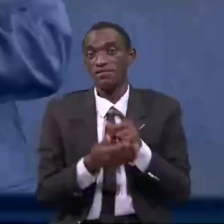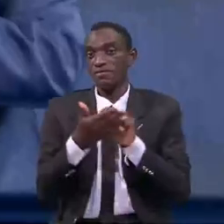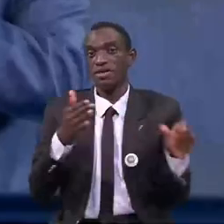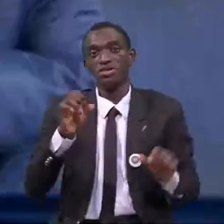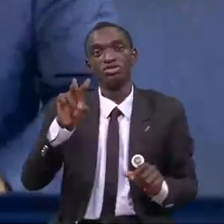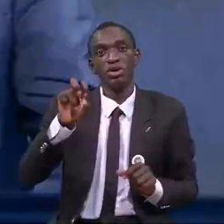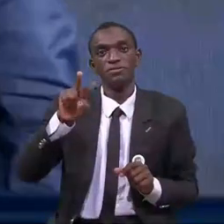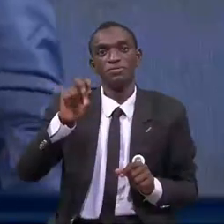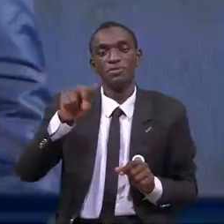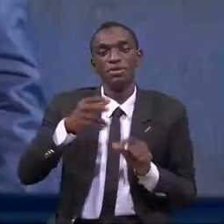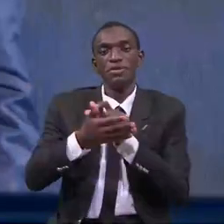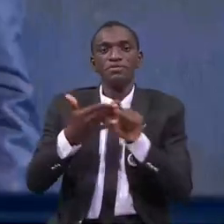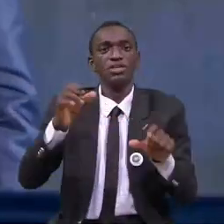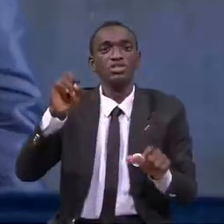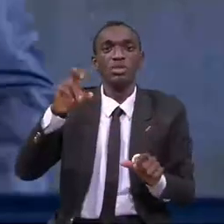verset